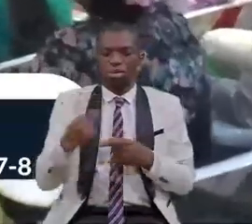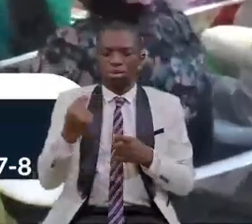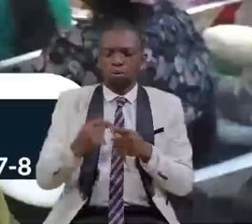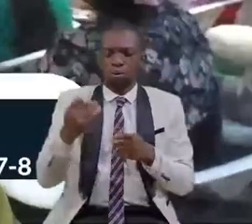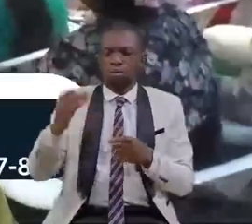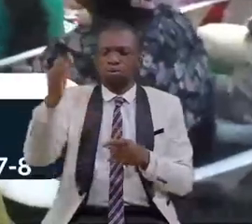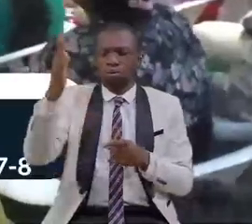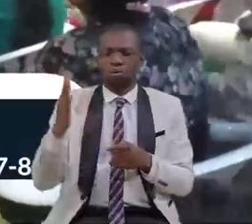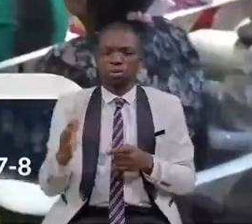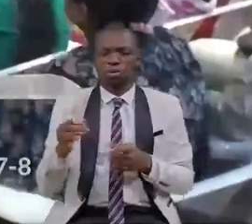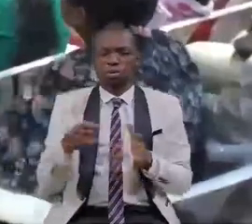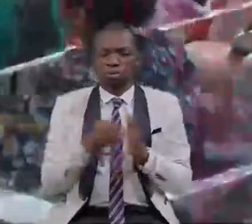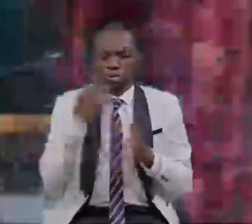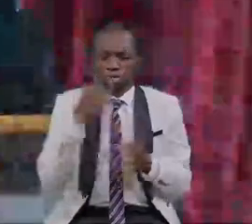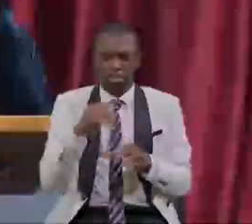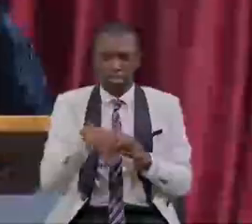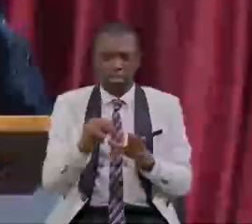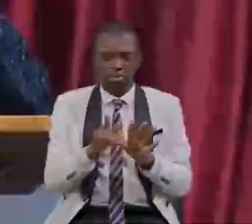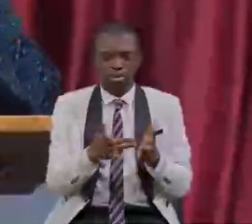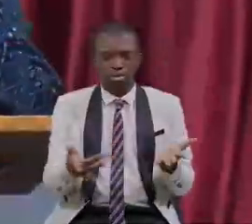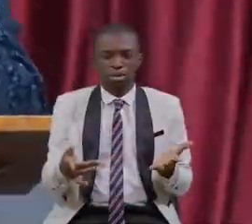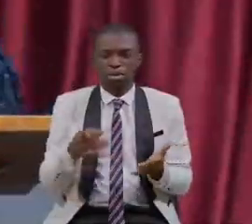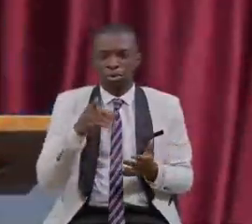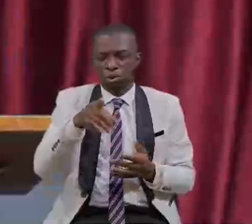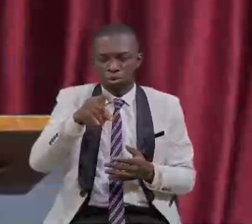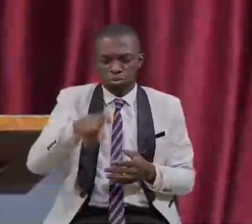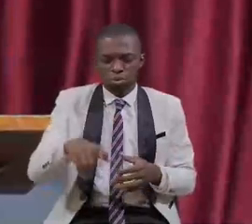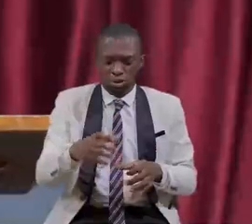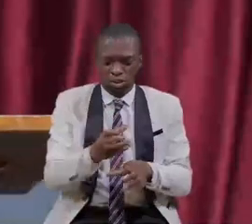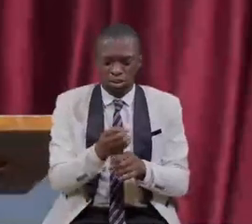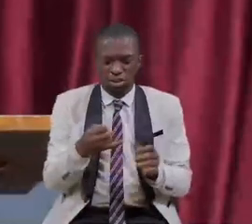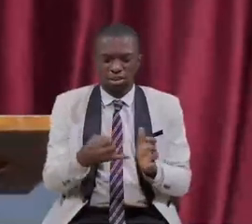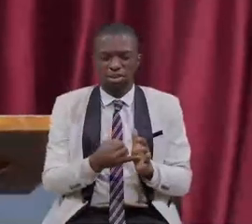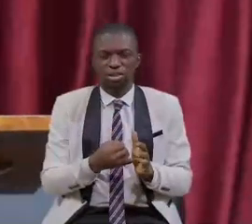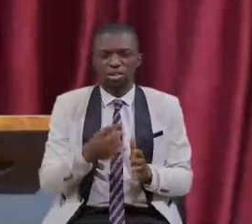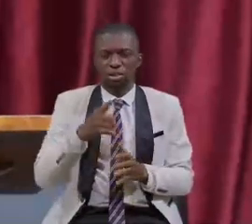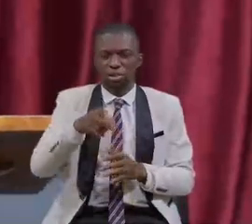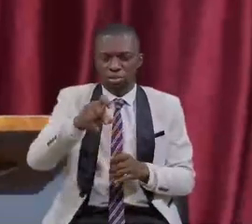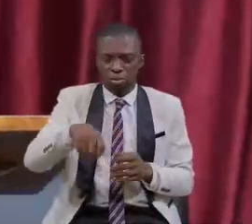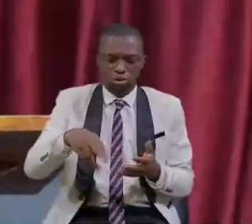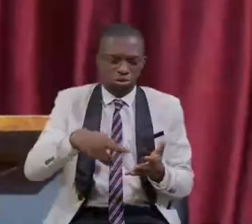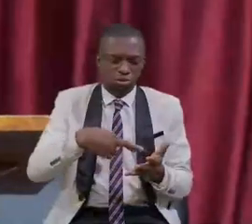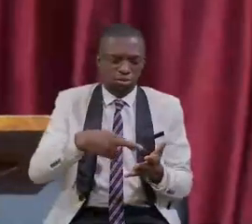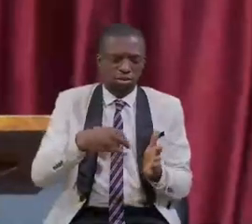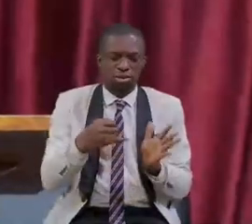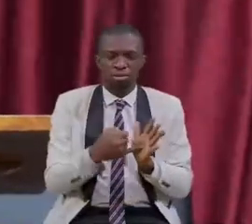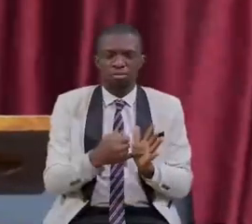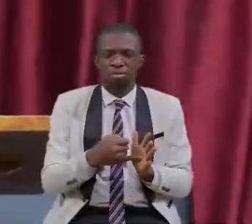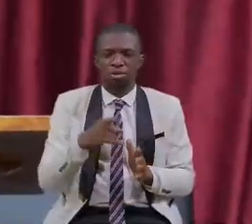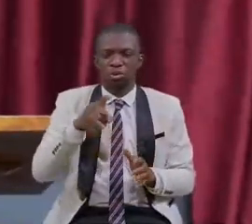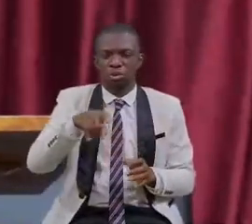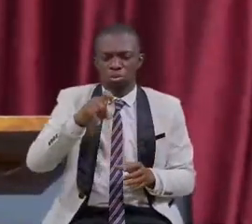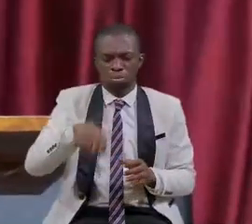Il nous l'a donné. Vous devez manger ça. Vous devez lire ça. Vous devez